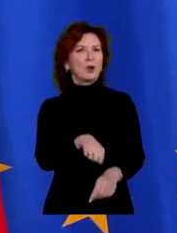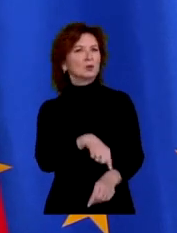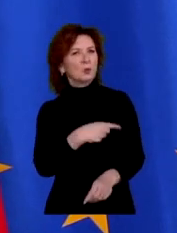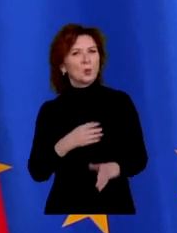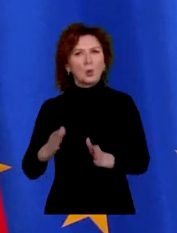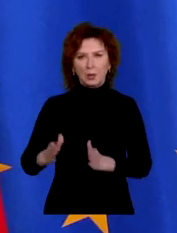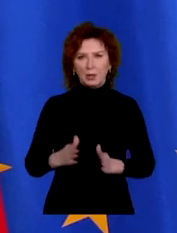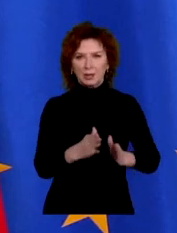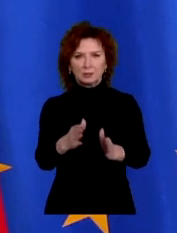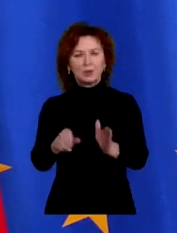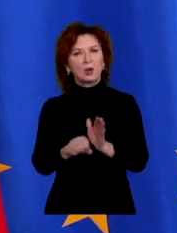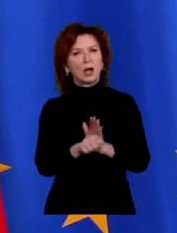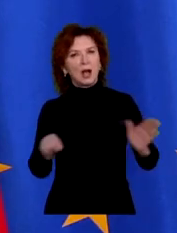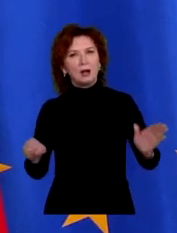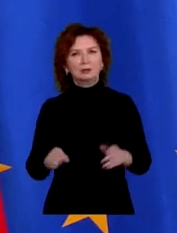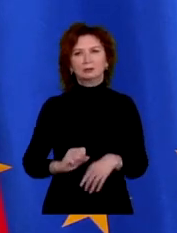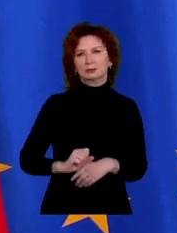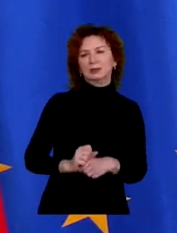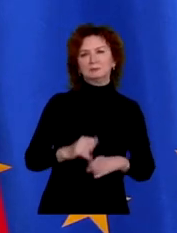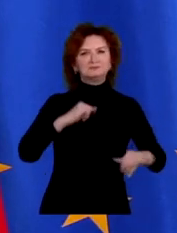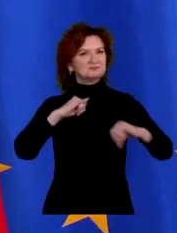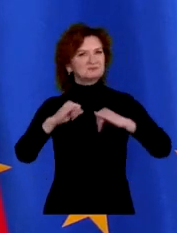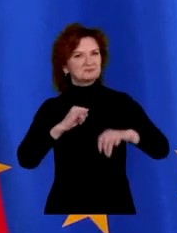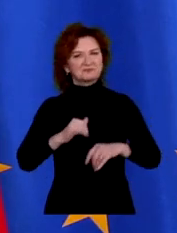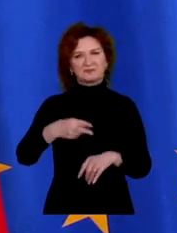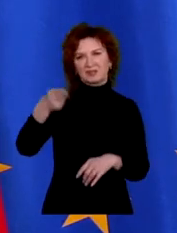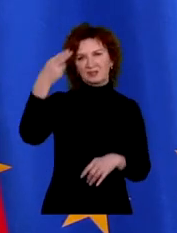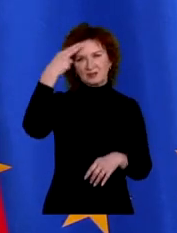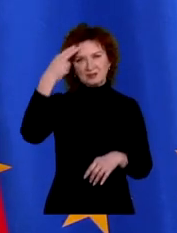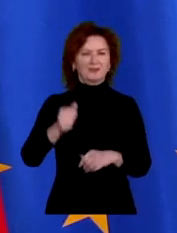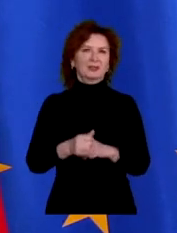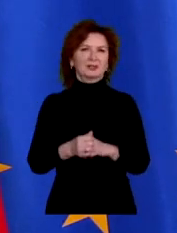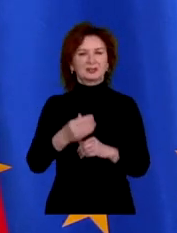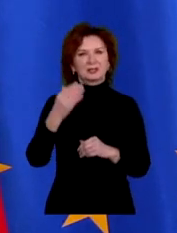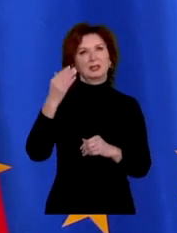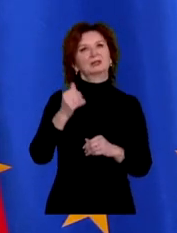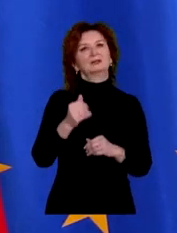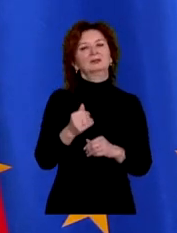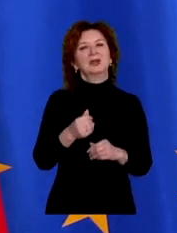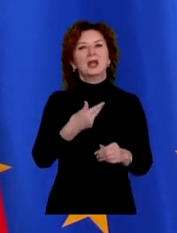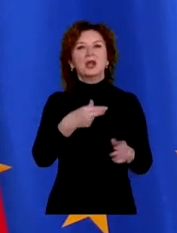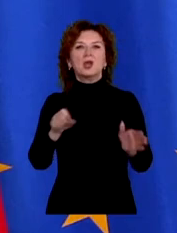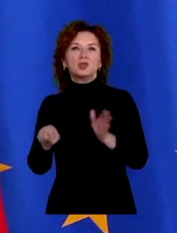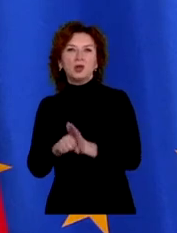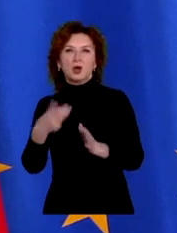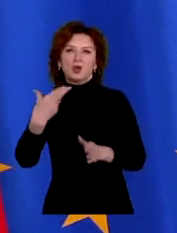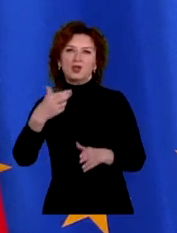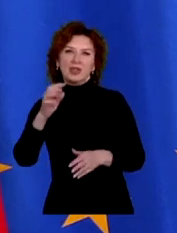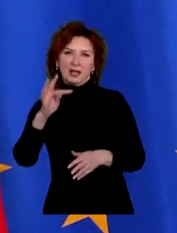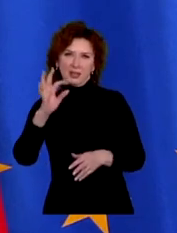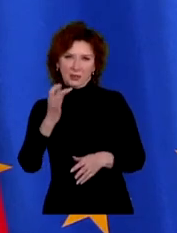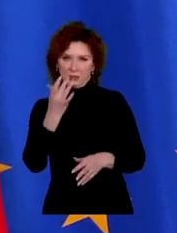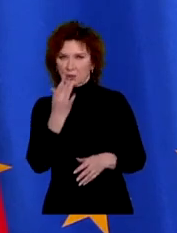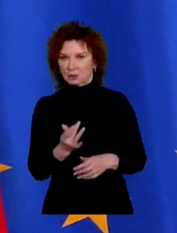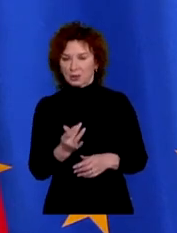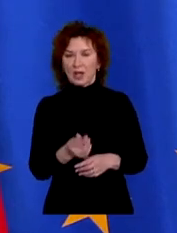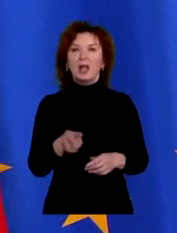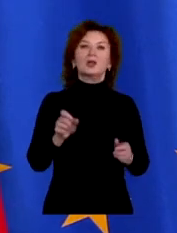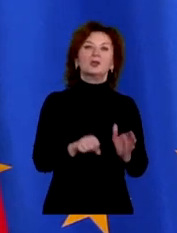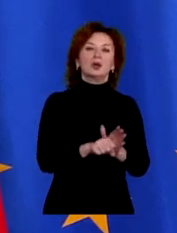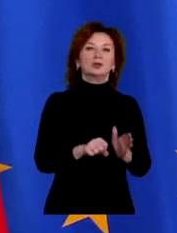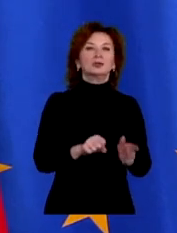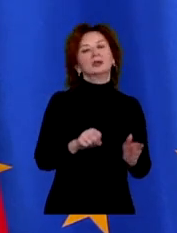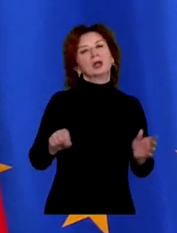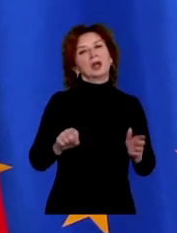dominacji sowieckiej do Unii Europejskiej i NATO, od gospodarki centralnie planowanej do jednego z